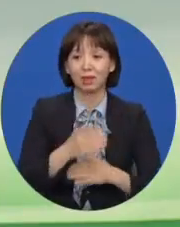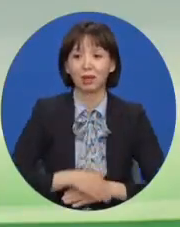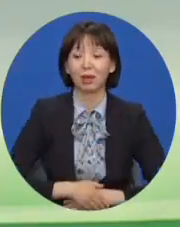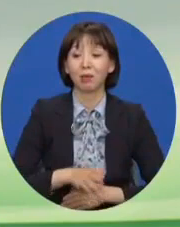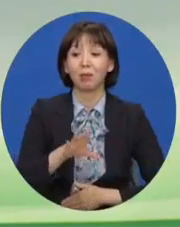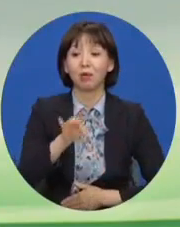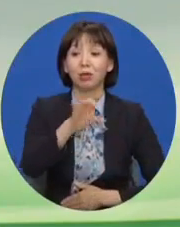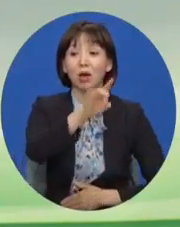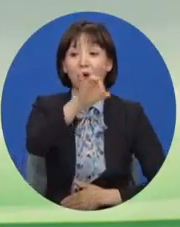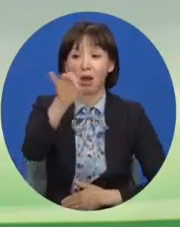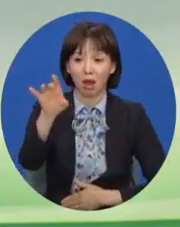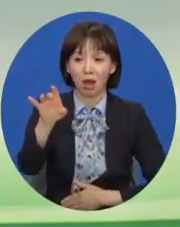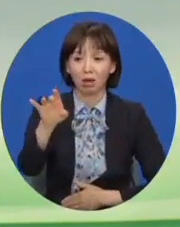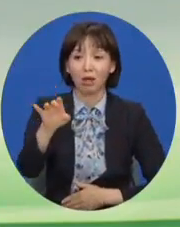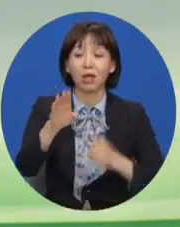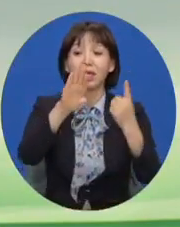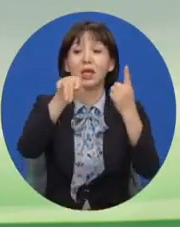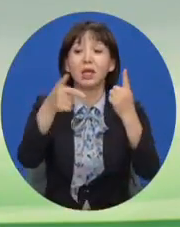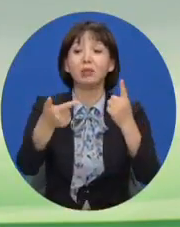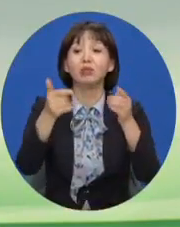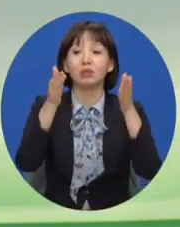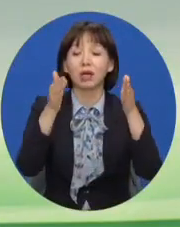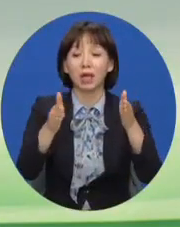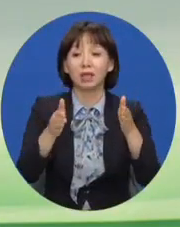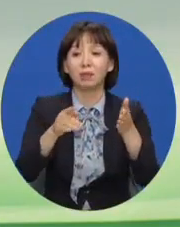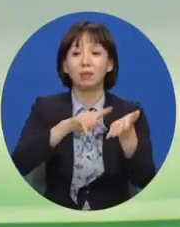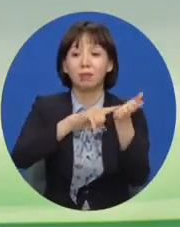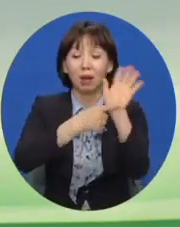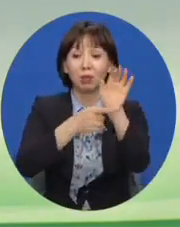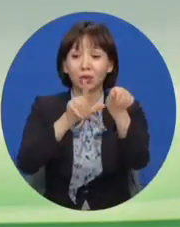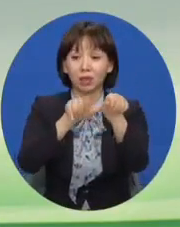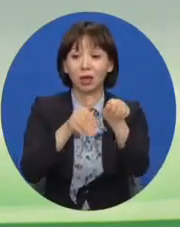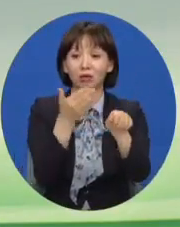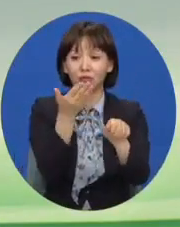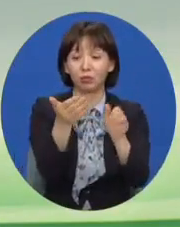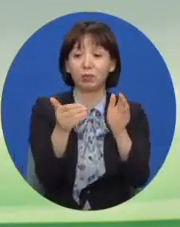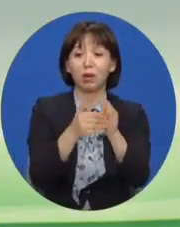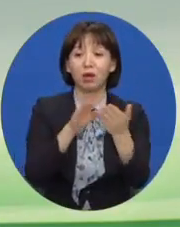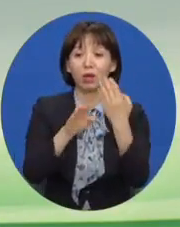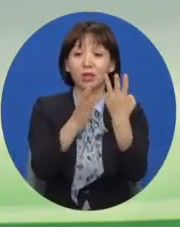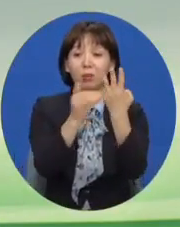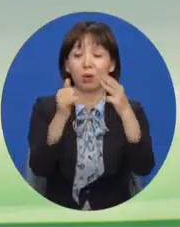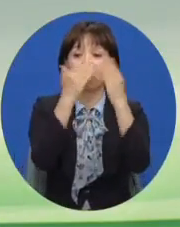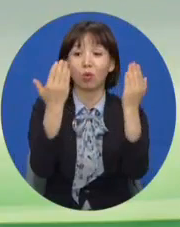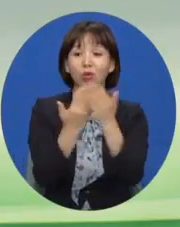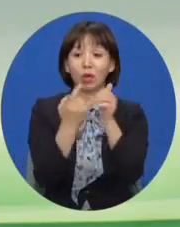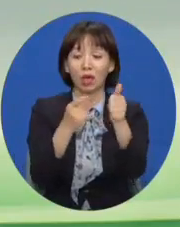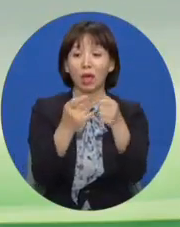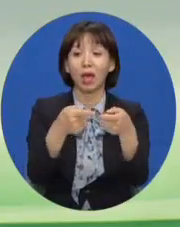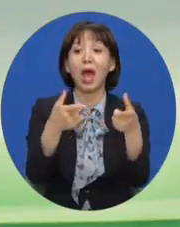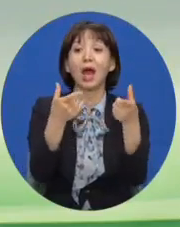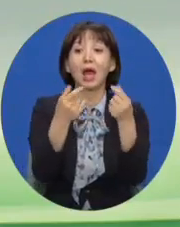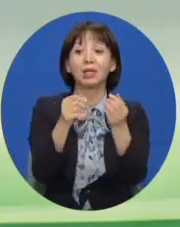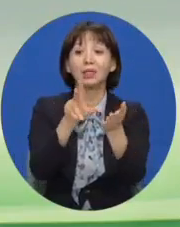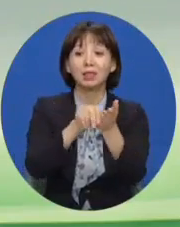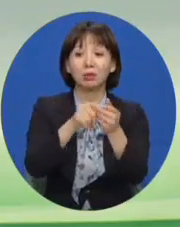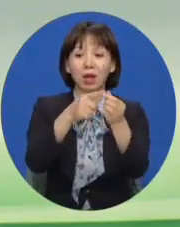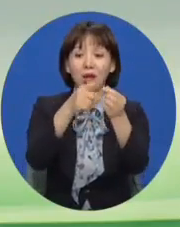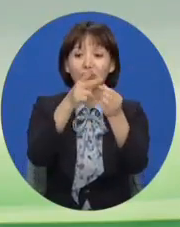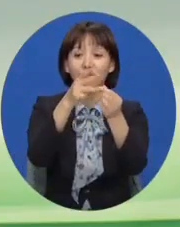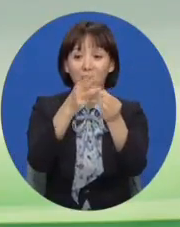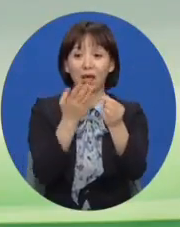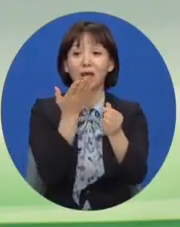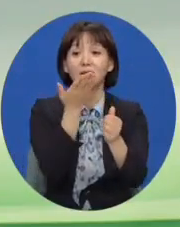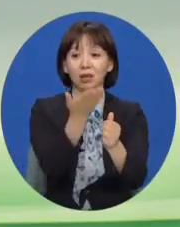먼저 각 후보께서는 1분 동안 기조연설 시간을 가지신 이후에 세 분 모두에게 제가 공통질문 세 문항을